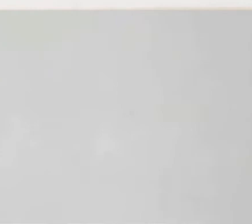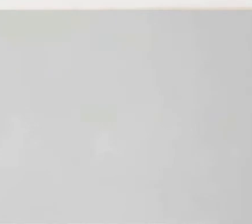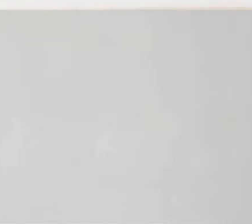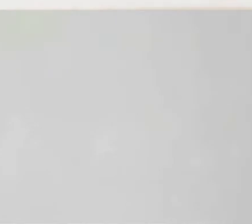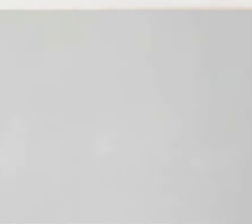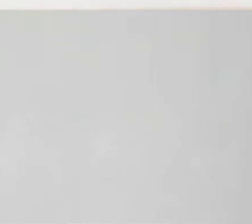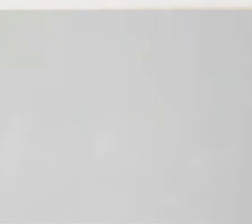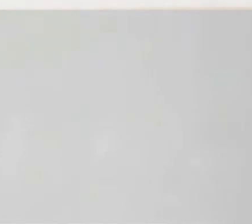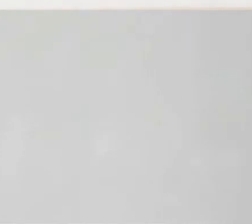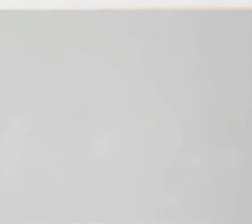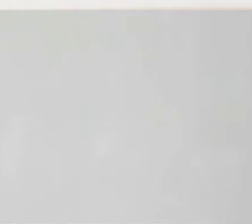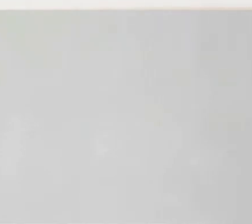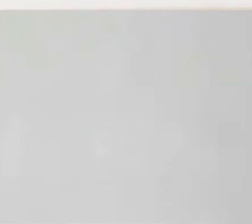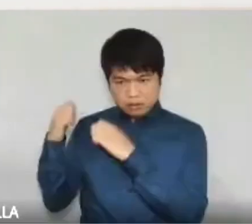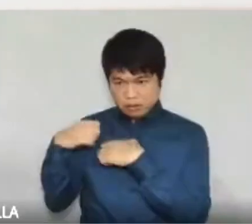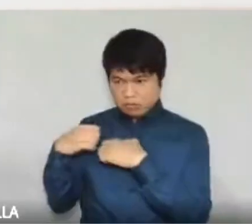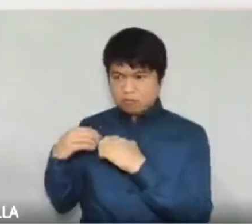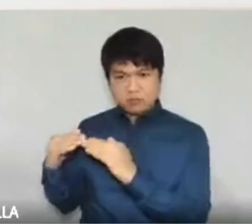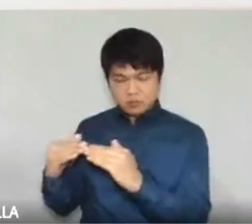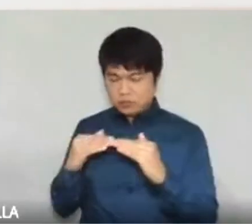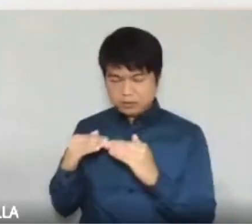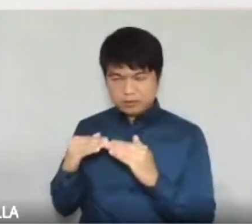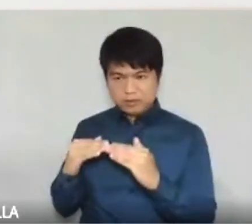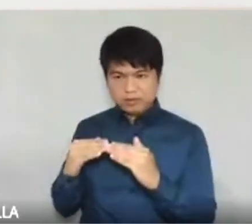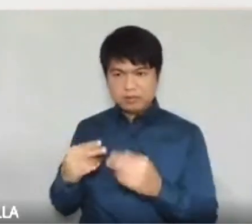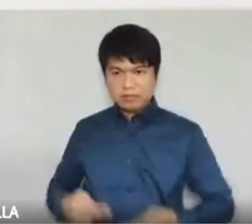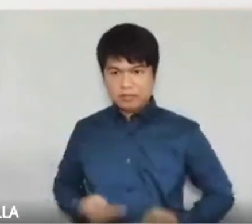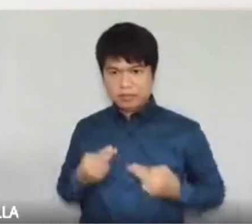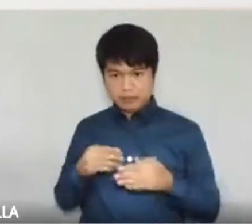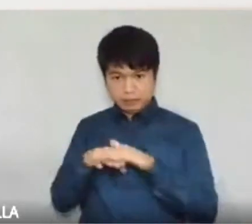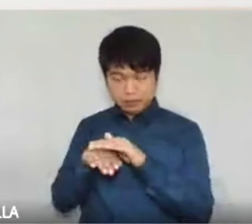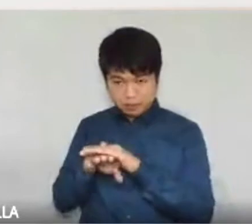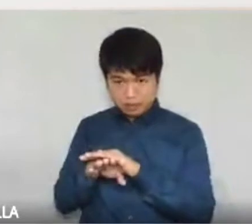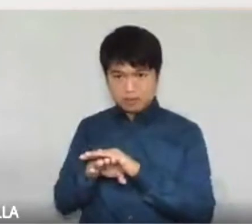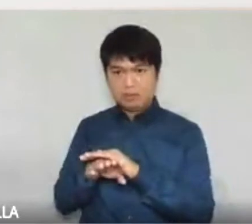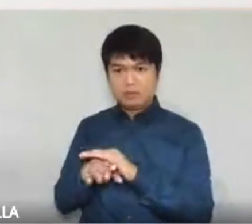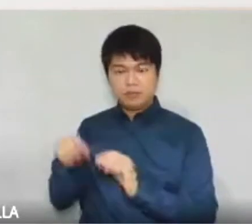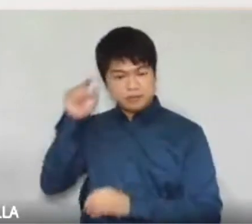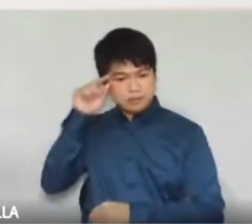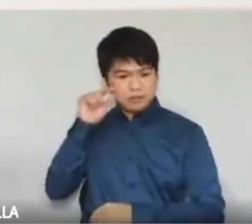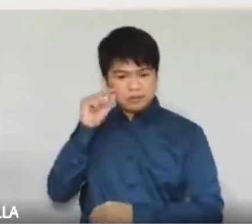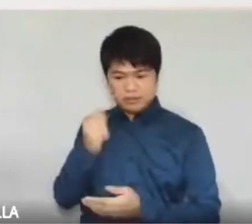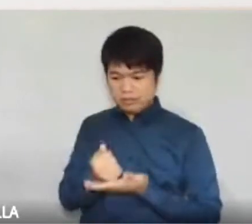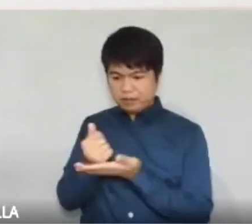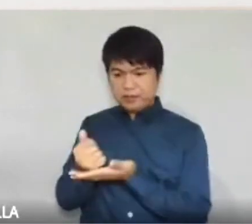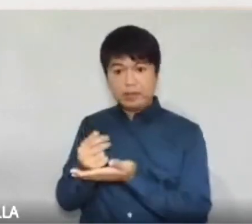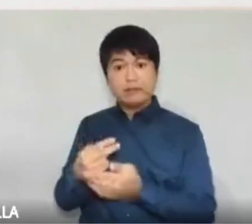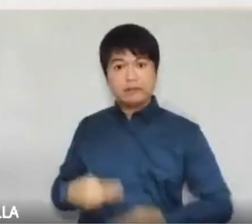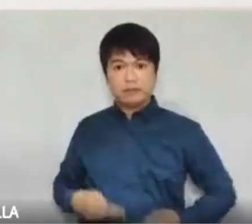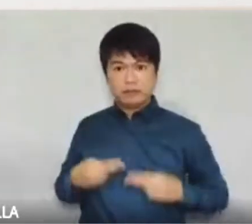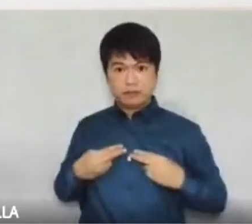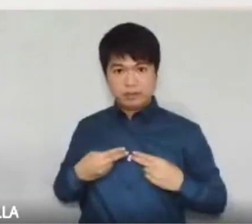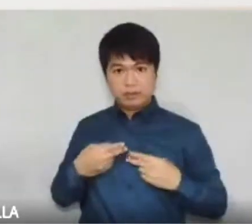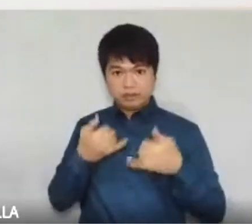Inaasahang maganda ang equity ng healthcare across genders sa tulong ng telehealth. At dahil